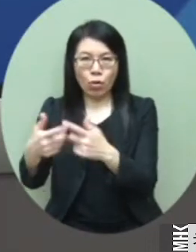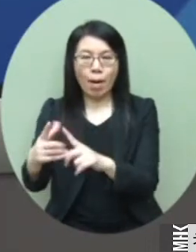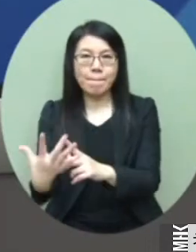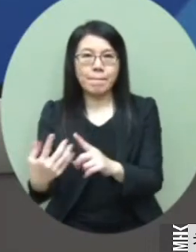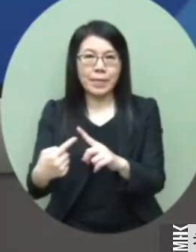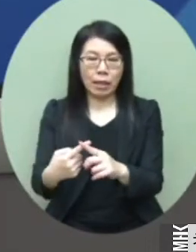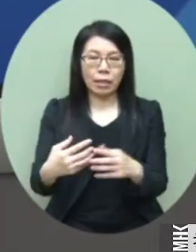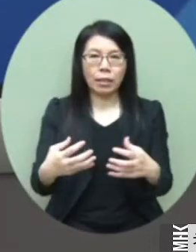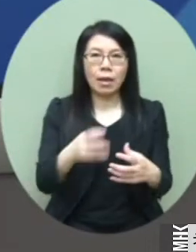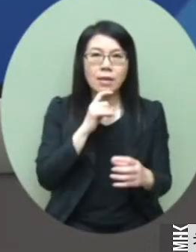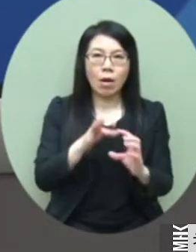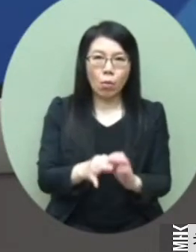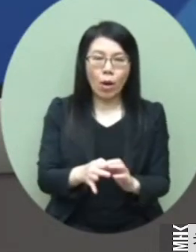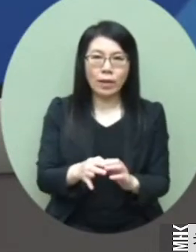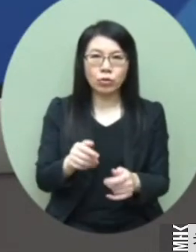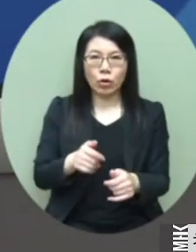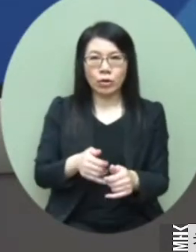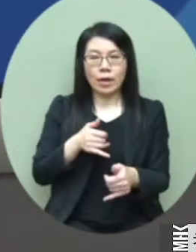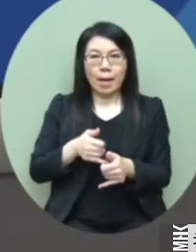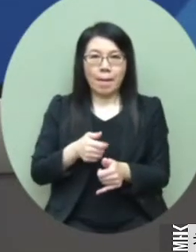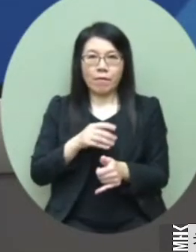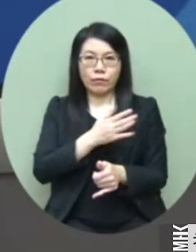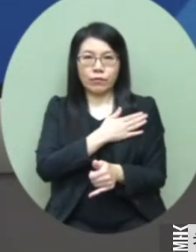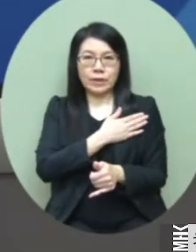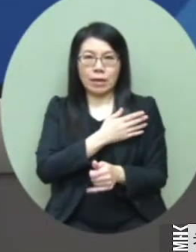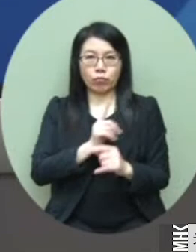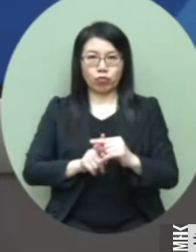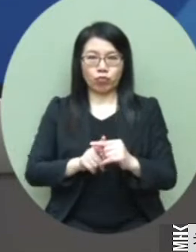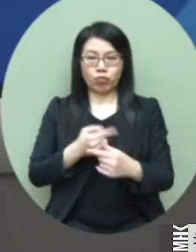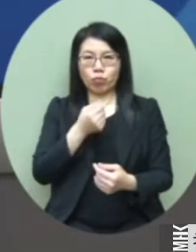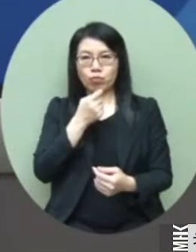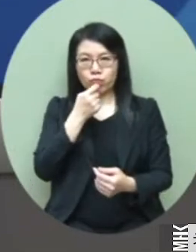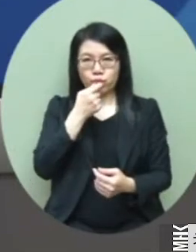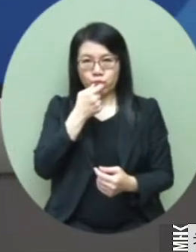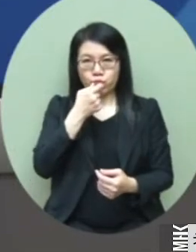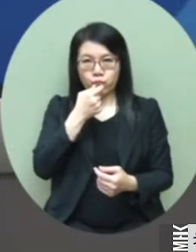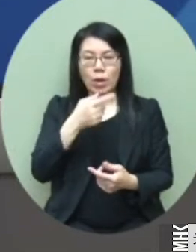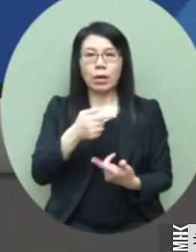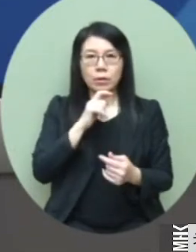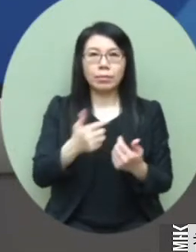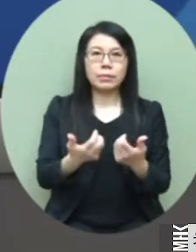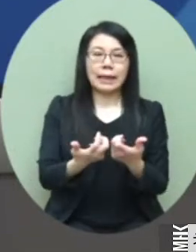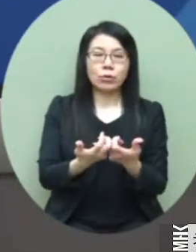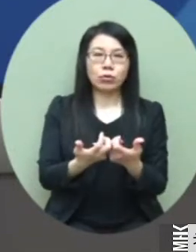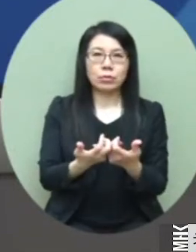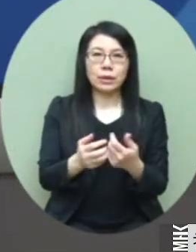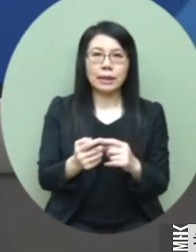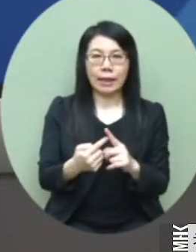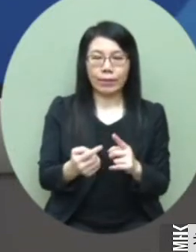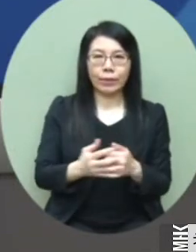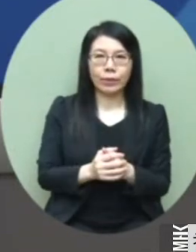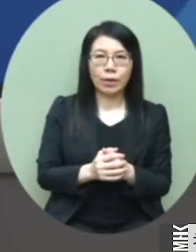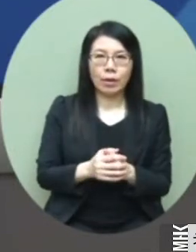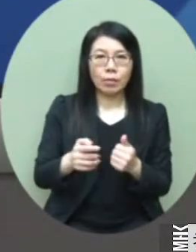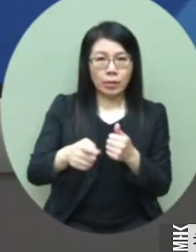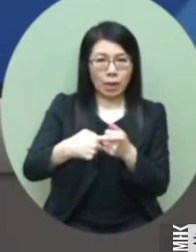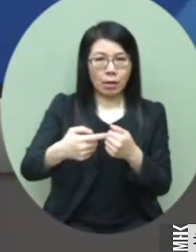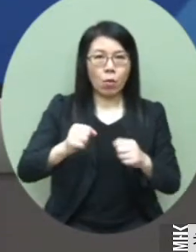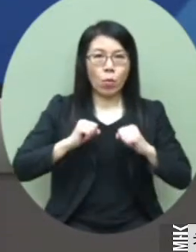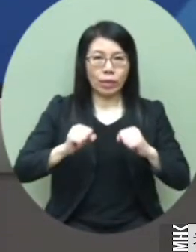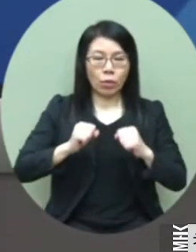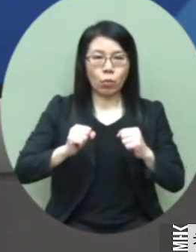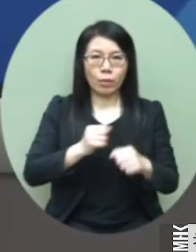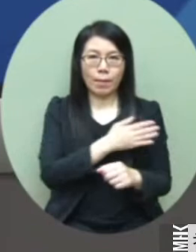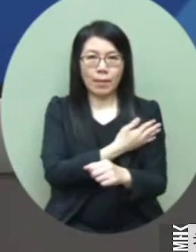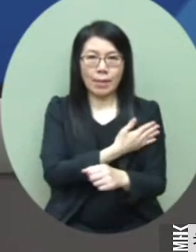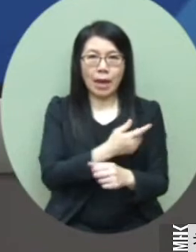相關嘅裁判，即係一個正式比賽嘅人數。咁喺第一個階段運動嘅時候咧，運動員